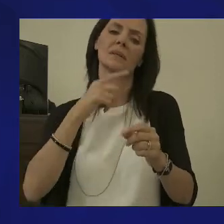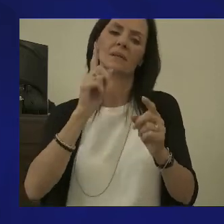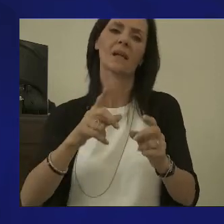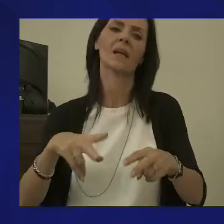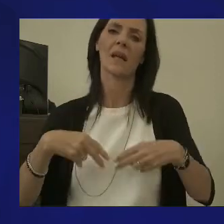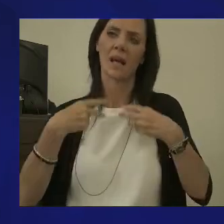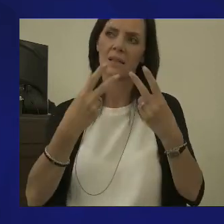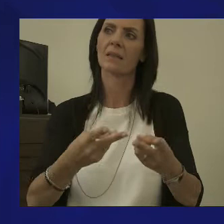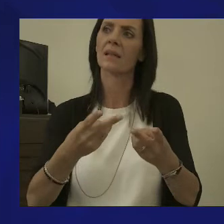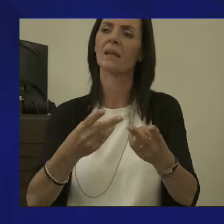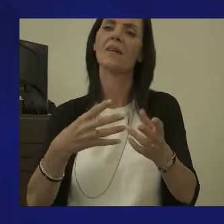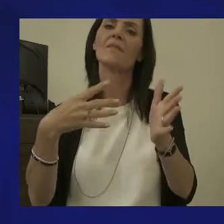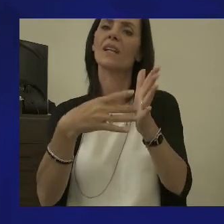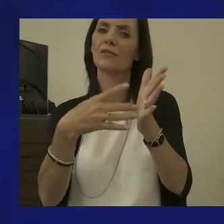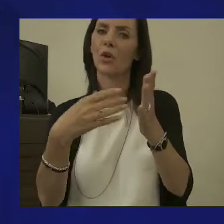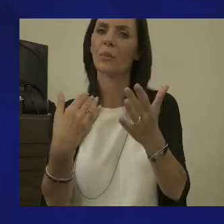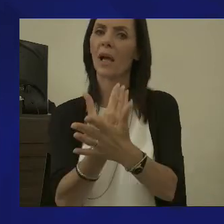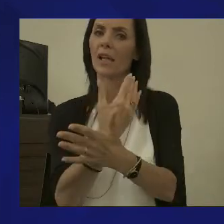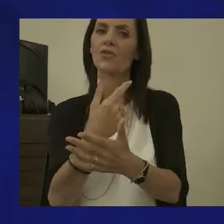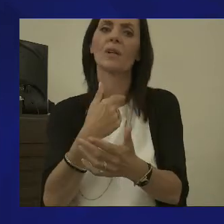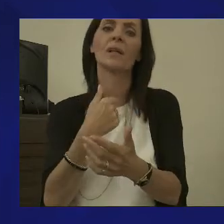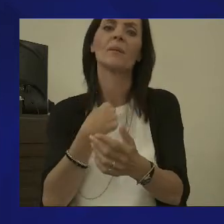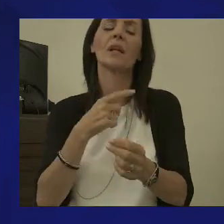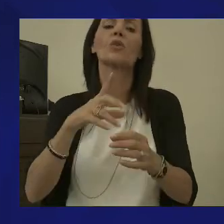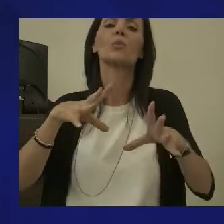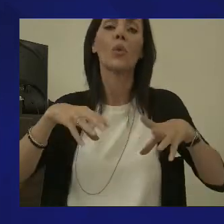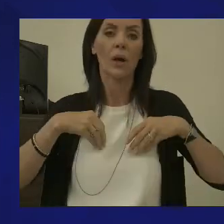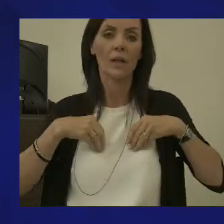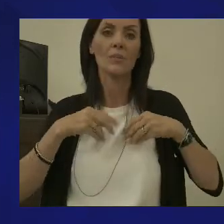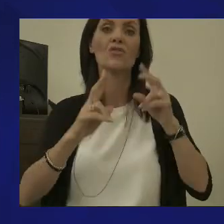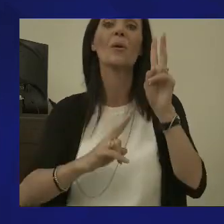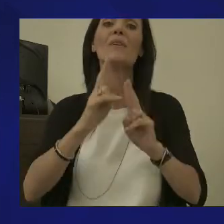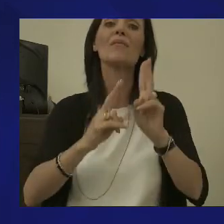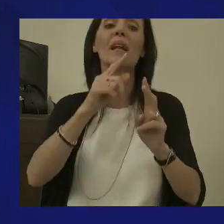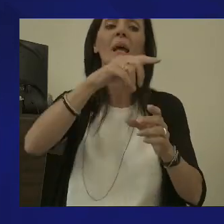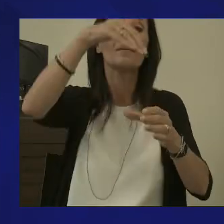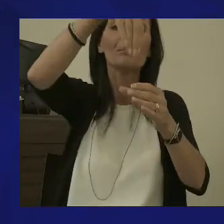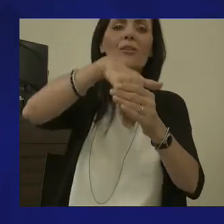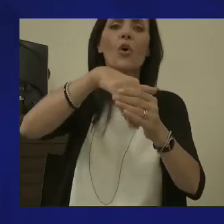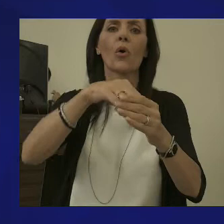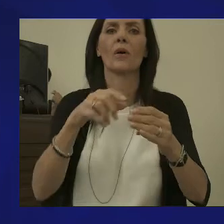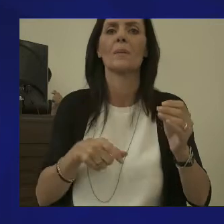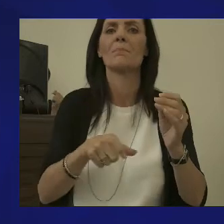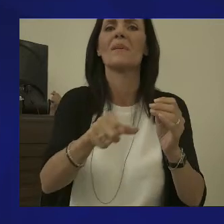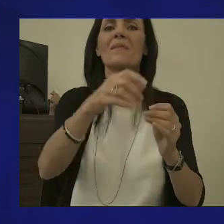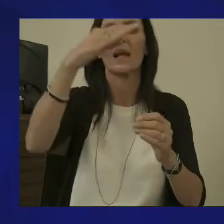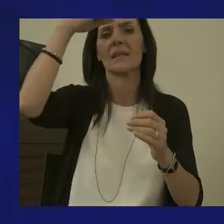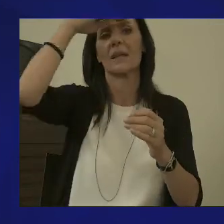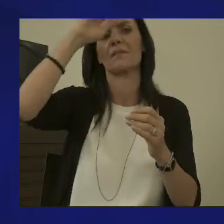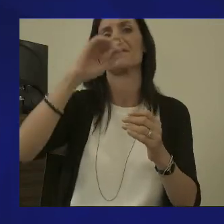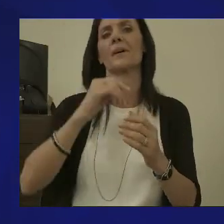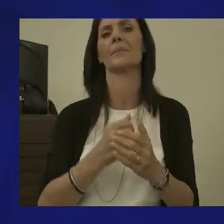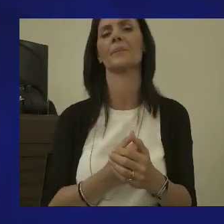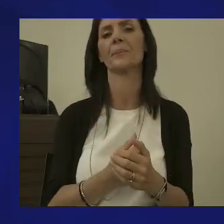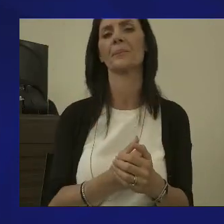חזרה לבדוק מחדש. האם אנחנו בכלל מוכנים שמפעל כזה יהיה בתוך מפרץ חיפה, כשאנחנו מדברים על מפרץ, על